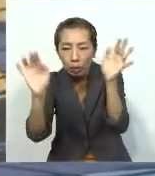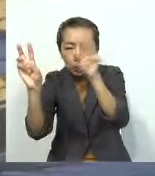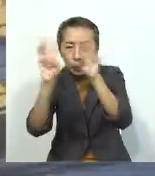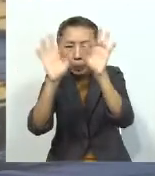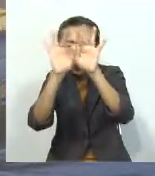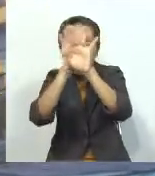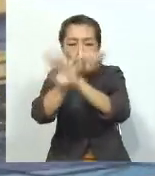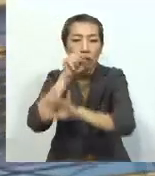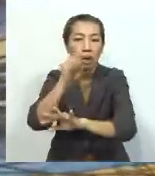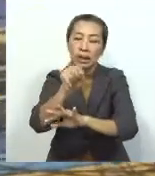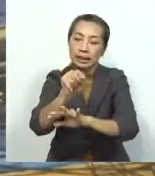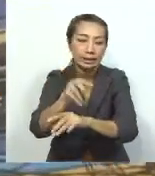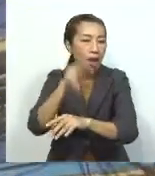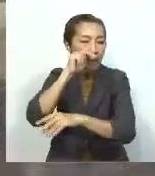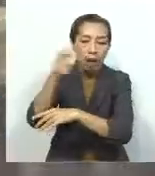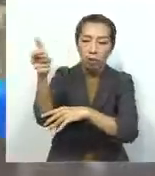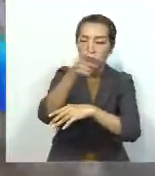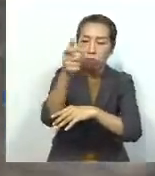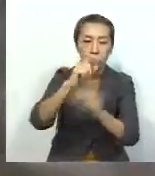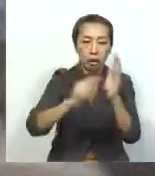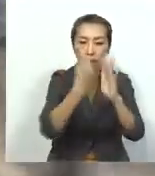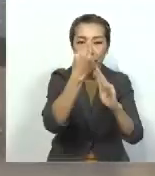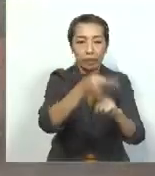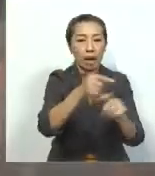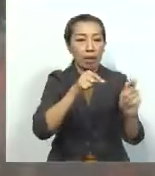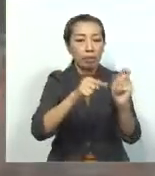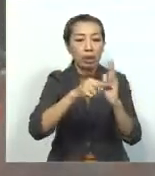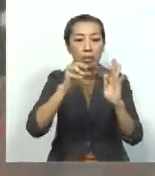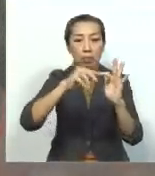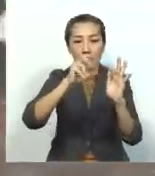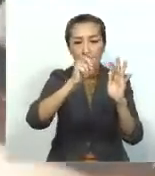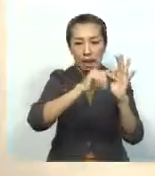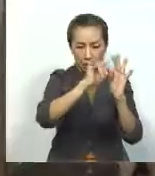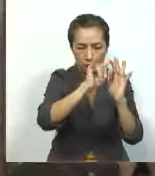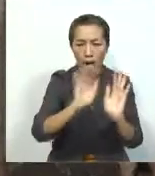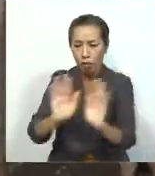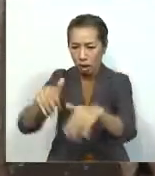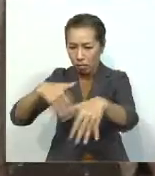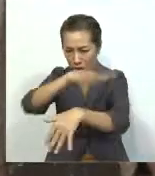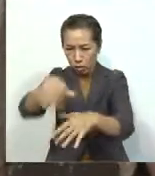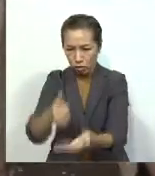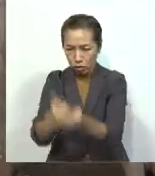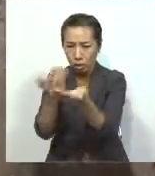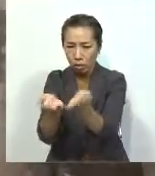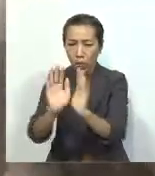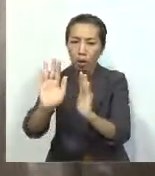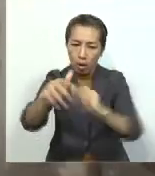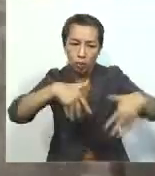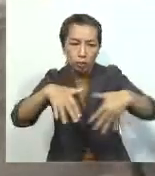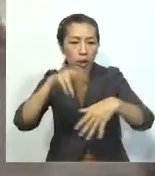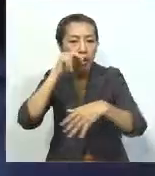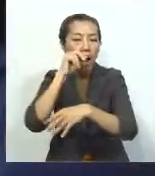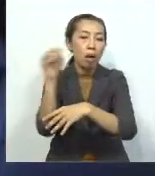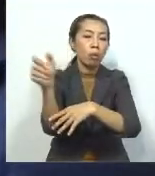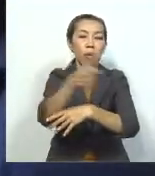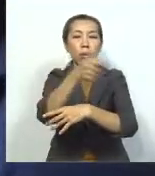านพรมแดนอำเภอแม่สายแล้วก็จะทำอย่างต่อเนื่องพร้อมกับรณรงค์ให้ประชาชนช่วยกันฉีดพ่นละอองน้ำในทุกครัวเรือนและชุมชนด้วย